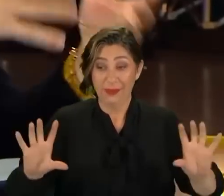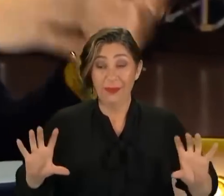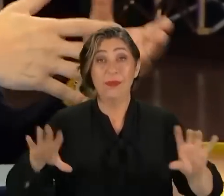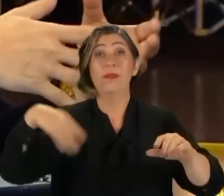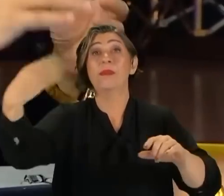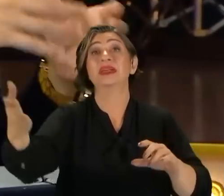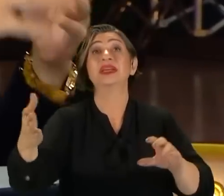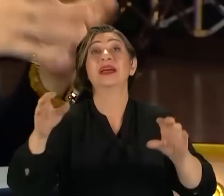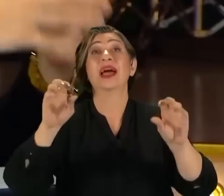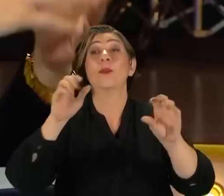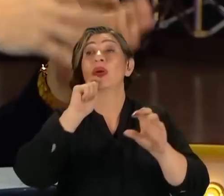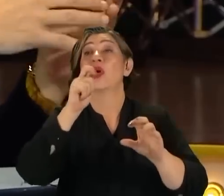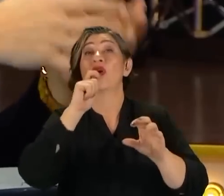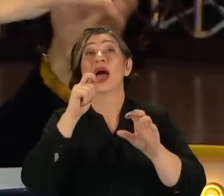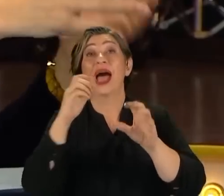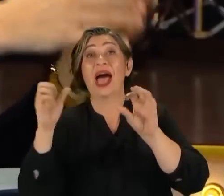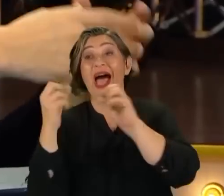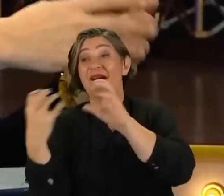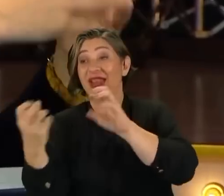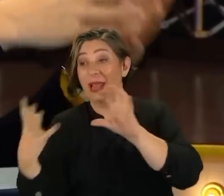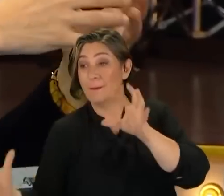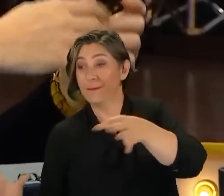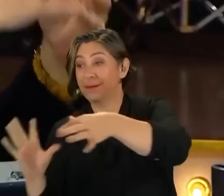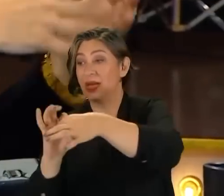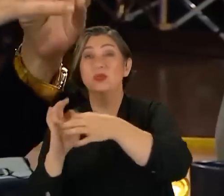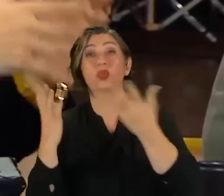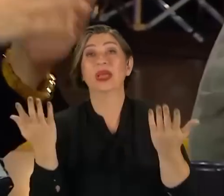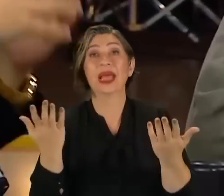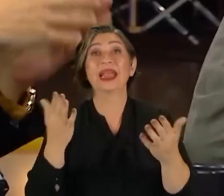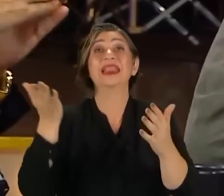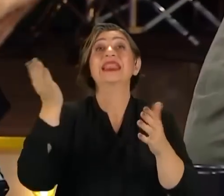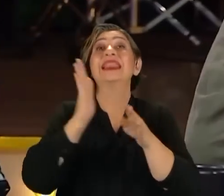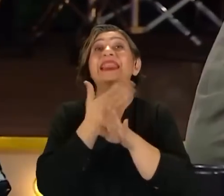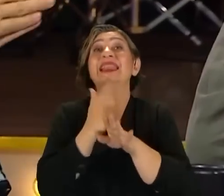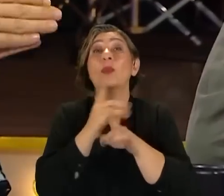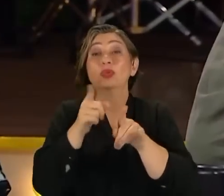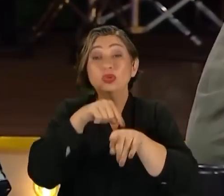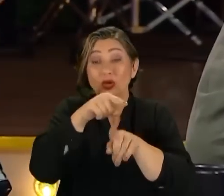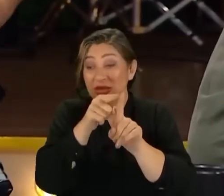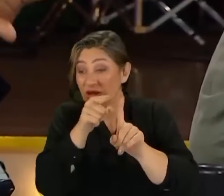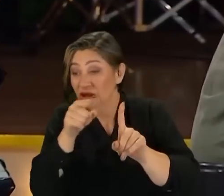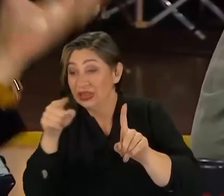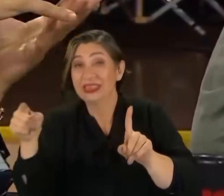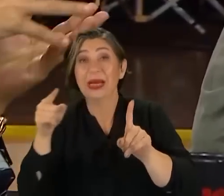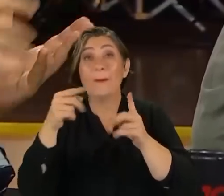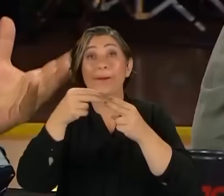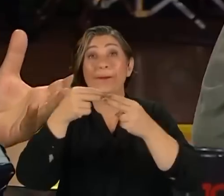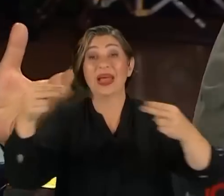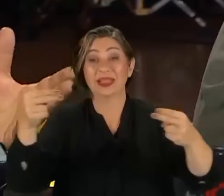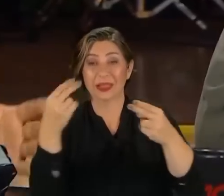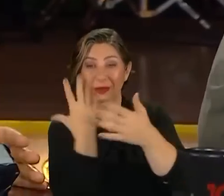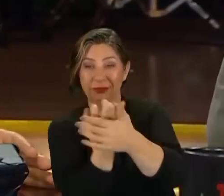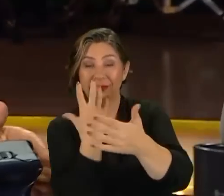başka lambalı mikrofon amfileriyle falan filan bir yere geçiyor? Ve niçin sonra bütün bu süreci bir band